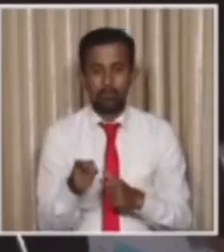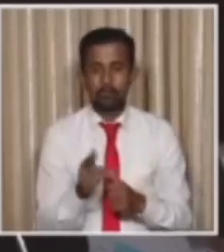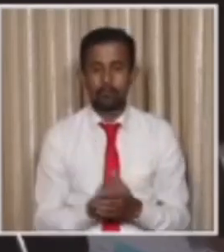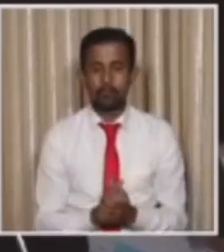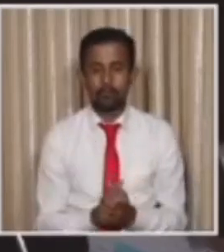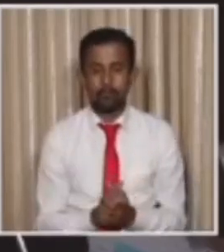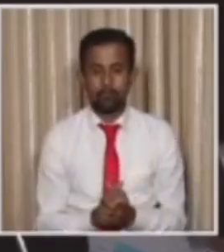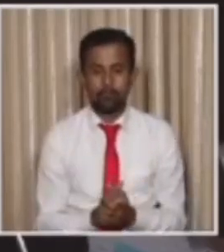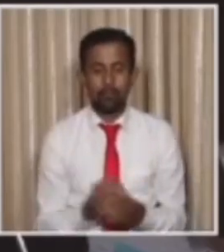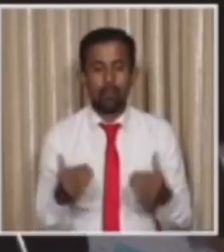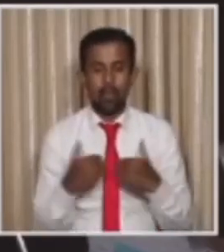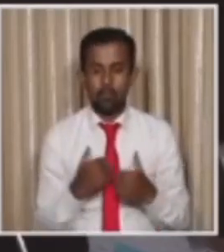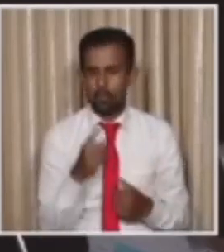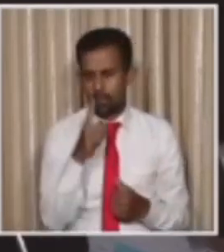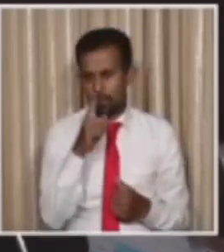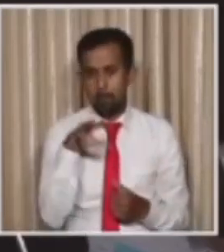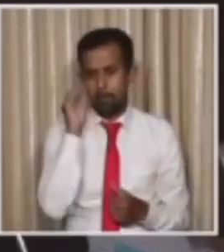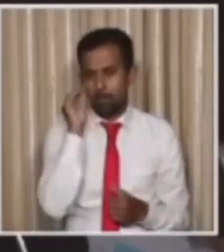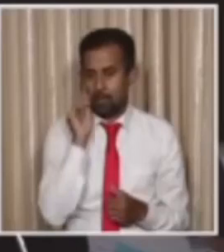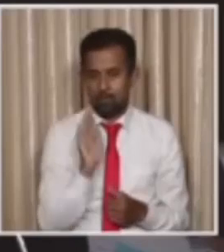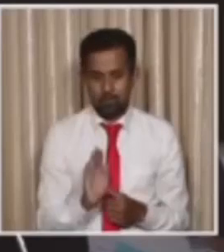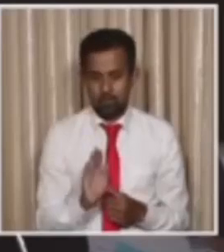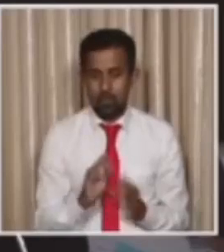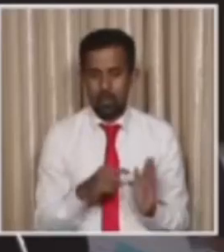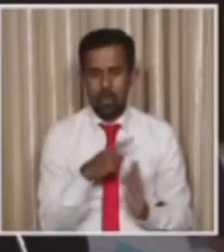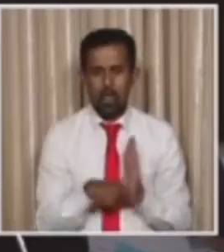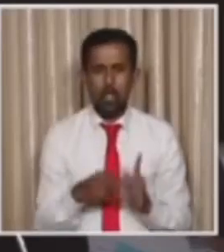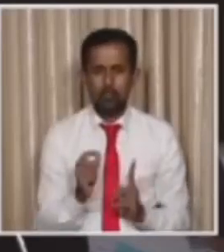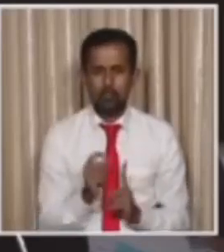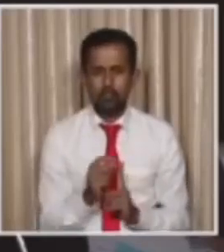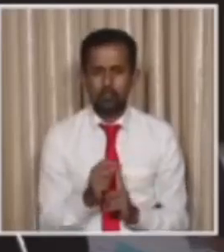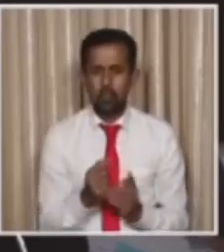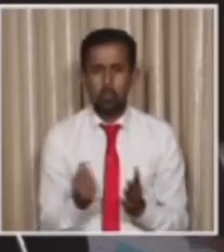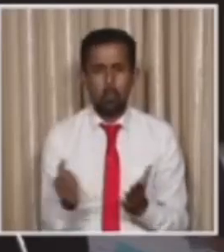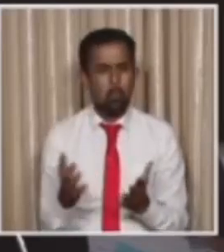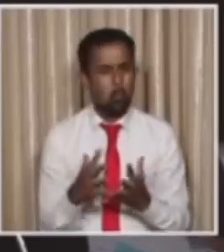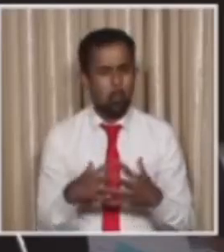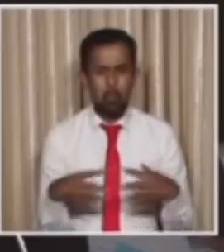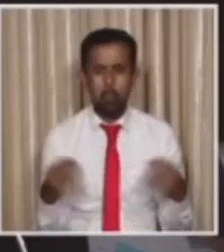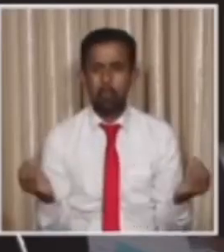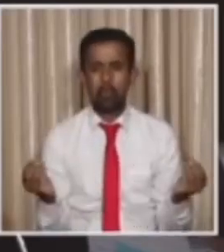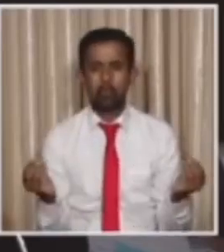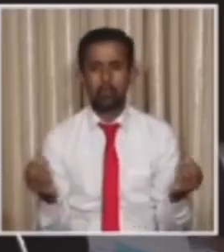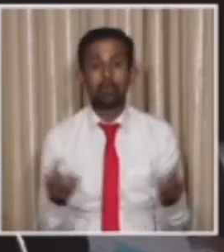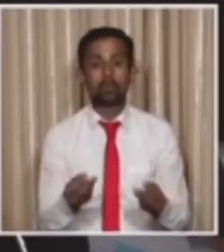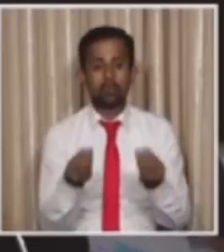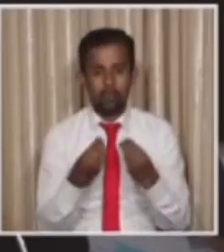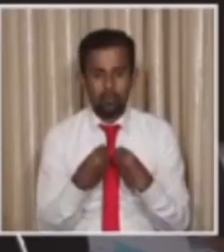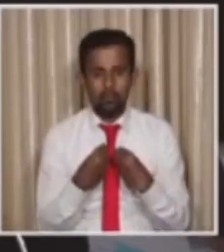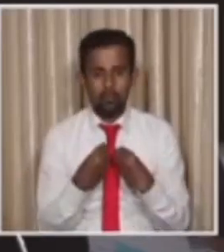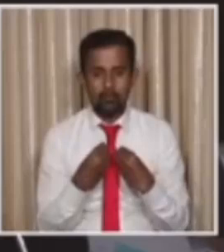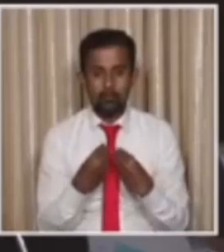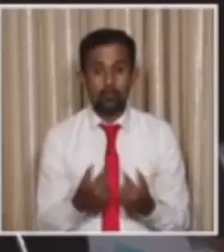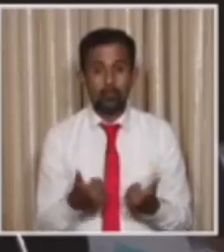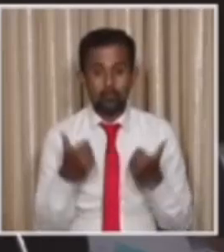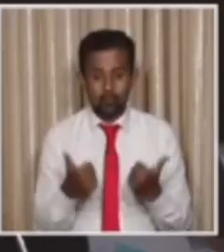ගැන. හැබැයි අපි එකක් පිළිගන්න ඕනේ, මේ රටේ දුගීකම දුරලීම සඳහා ගෙන එන ලද